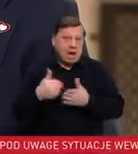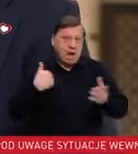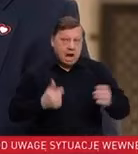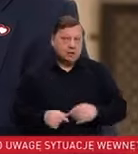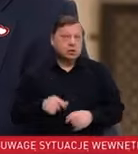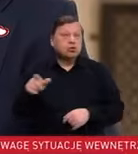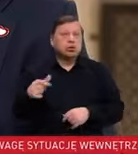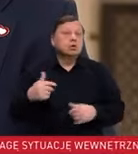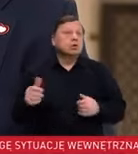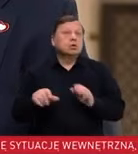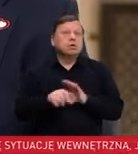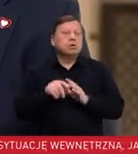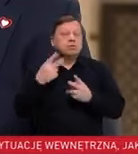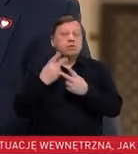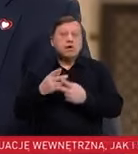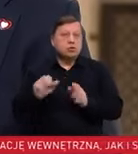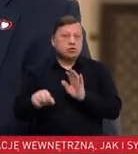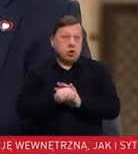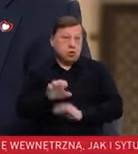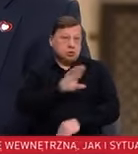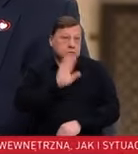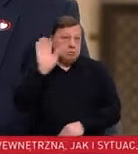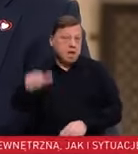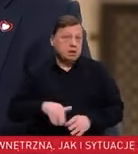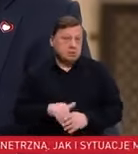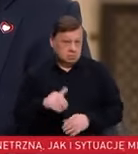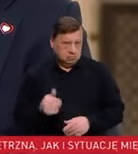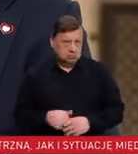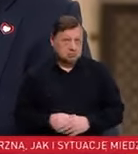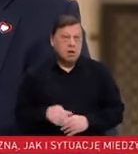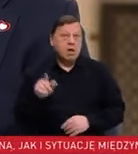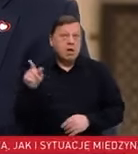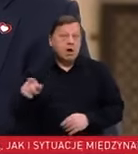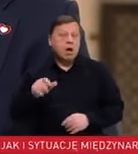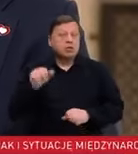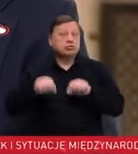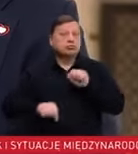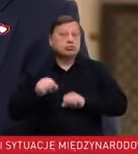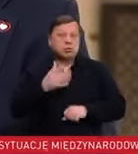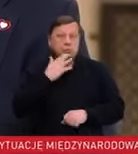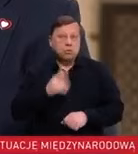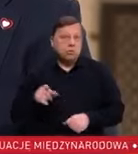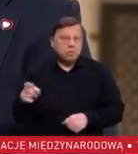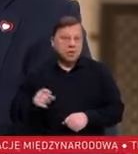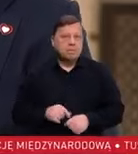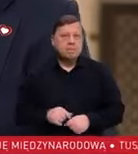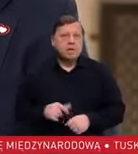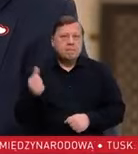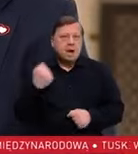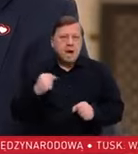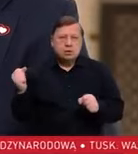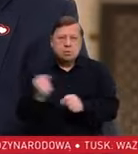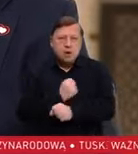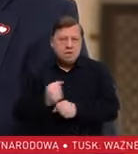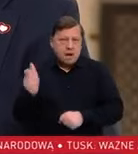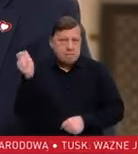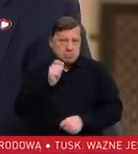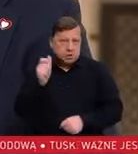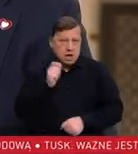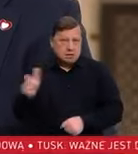grozi dożywocie. Oni popełnili według wyroku sądu prawomocnego bardzo poważne